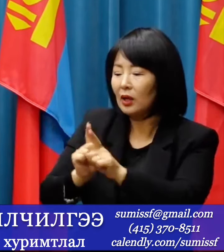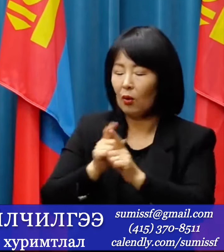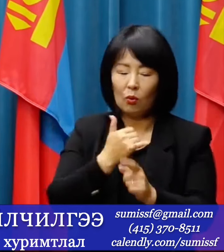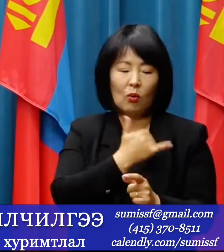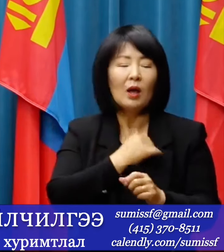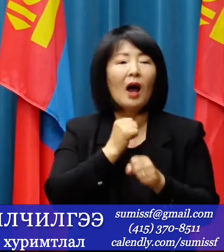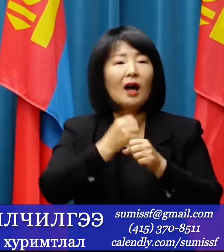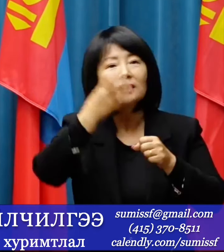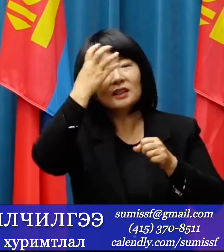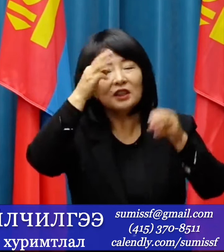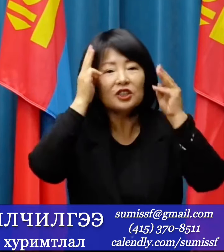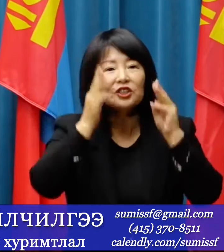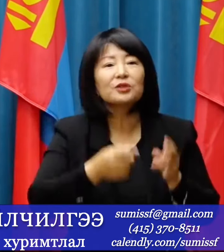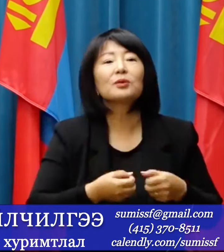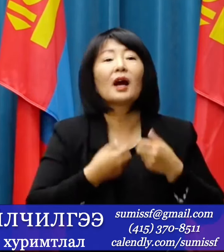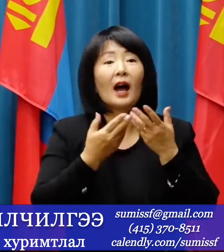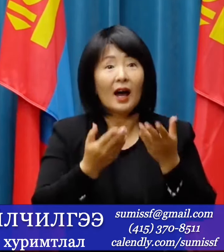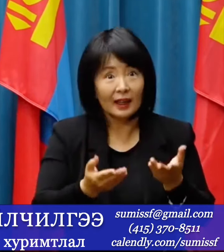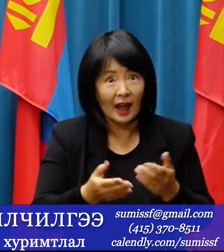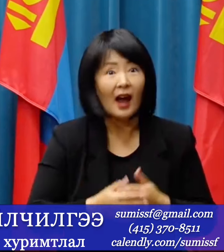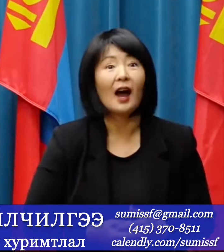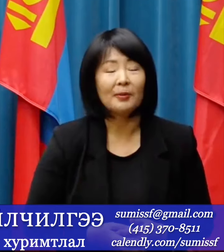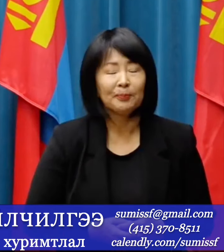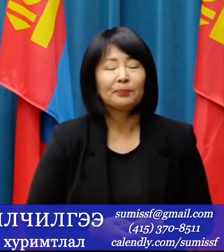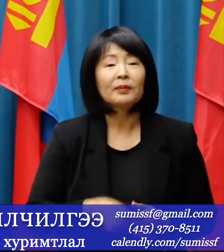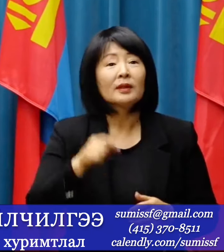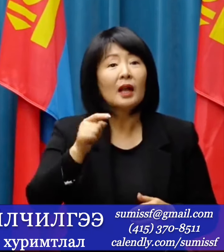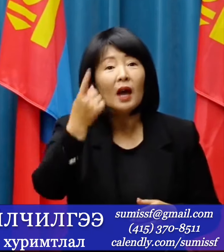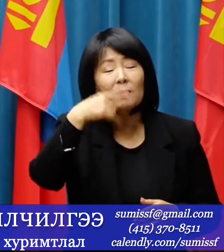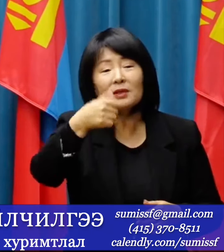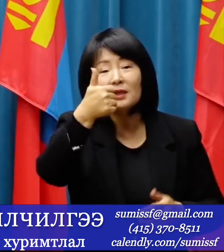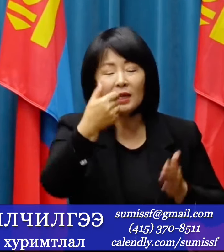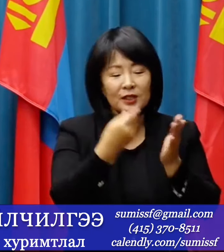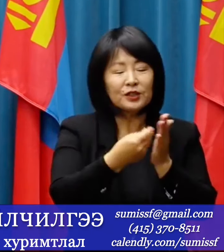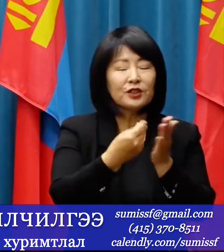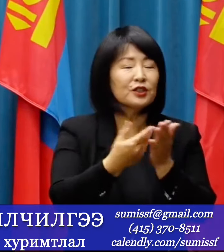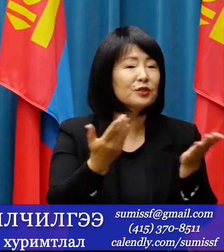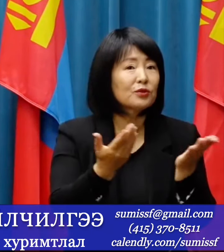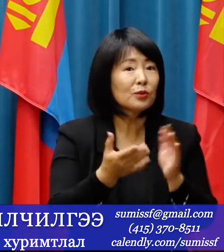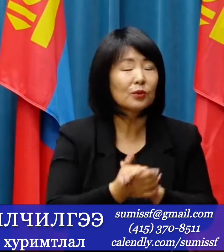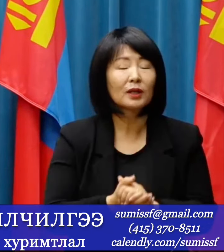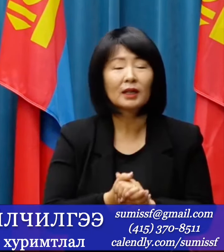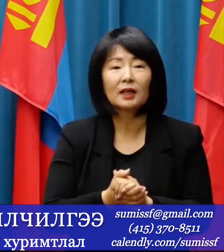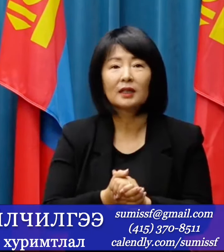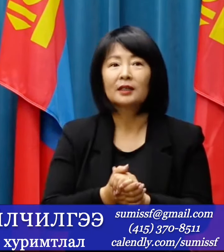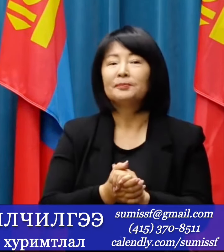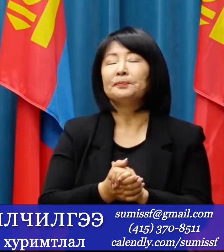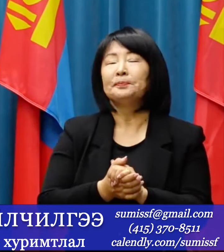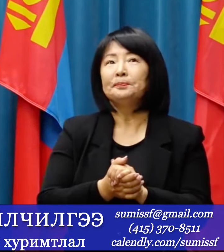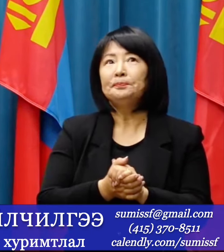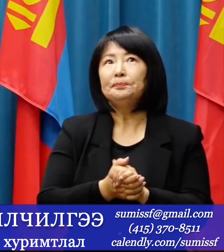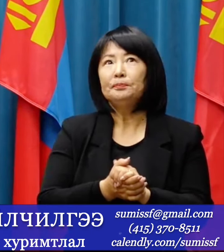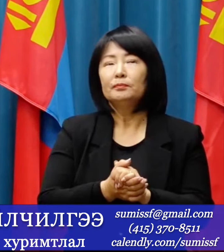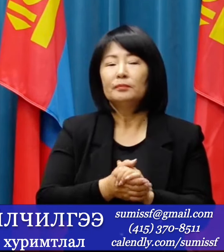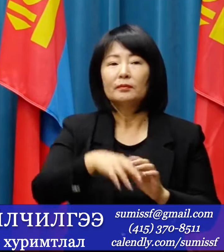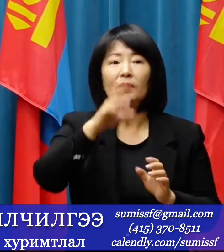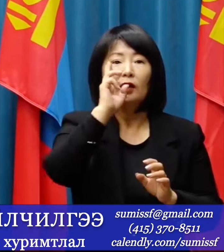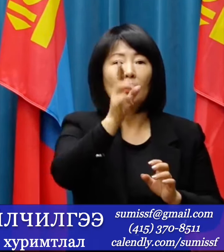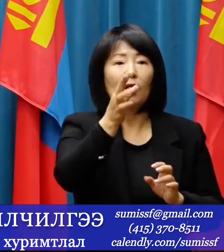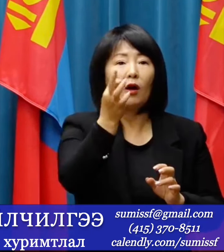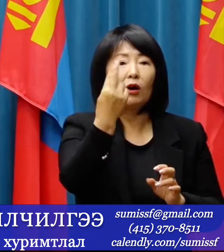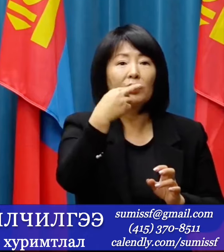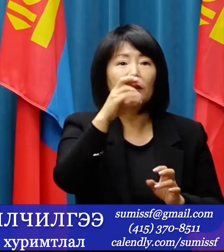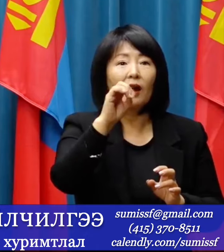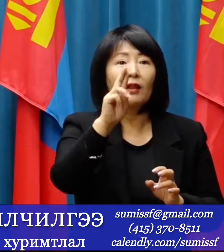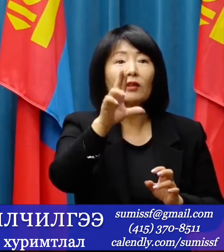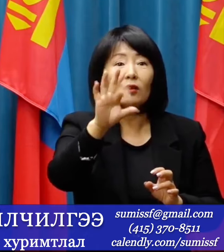засгийн газрын шийдвэр гарлаа гэж ойлгож байна. За, хамгийн сайн жишээнүүд бол жишээ нь одоо Codelco буюу энэ